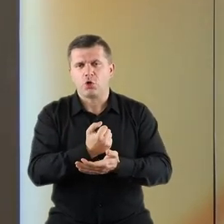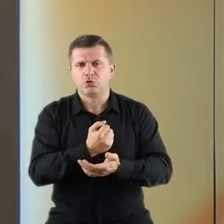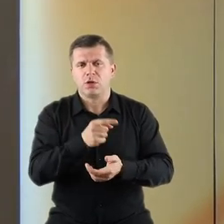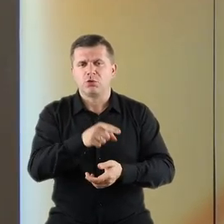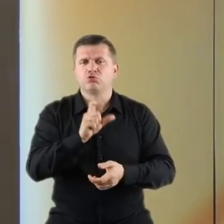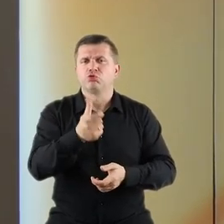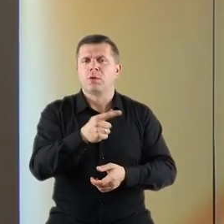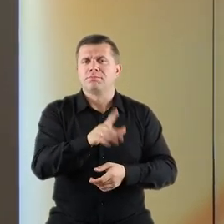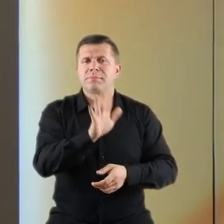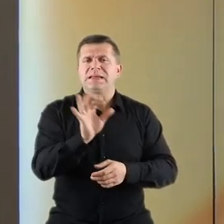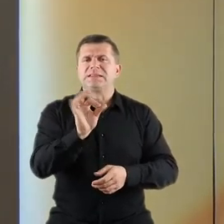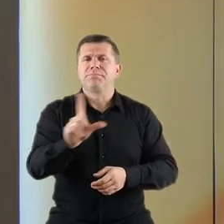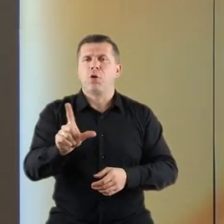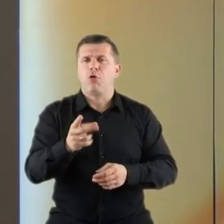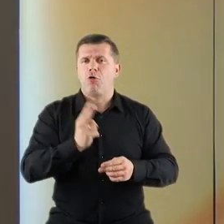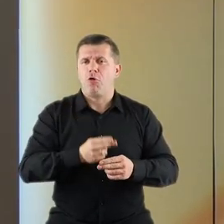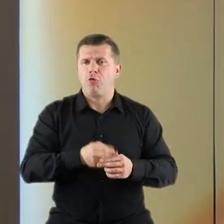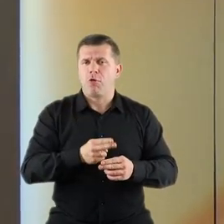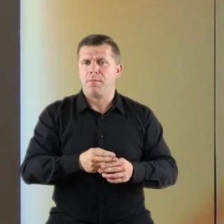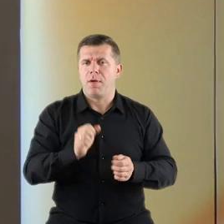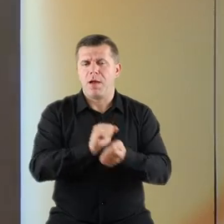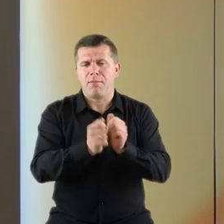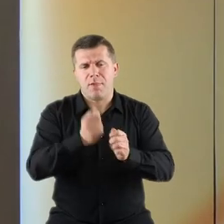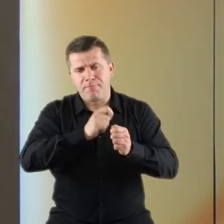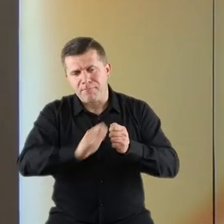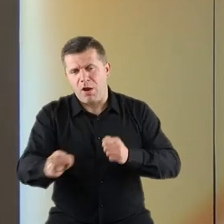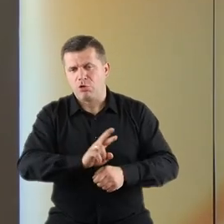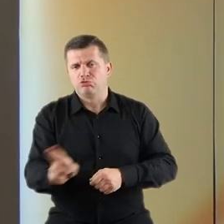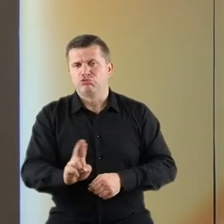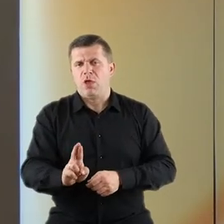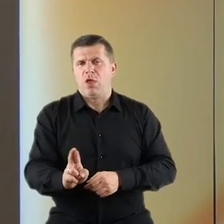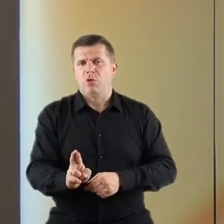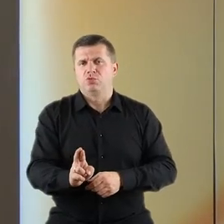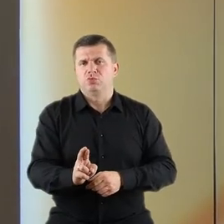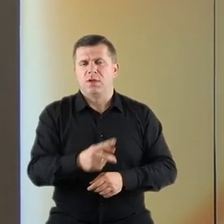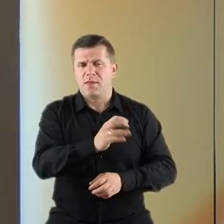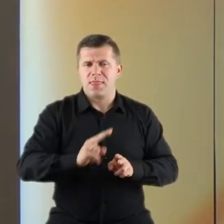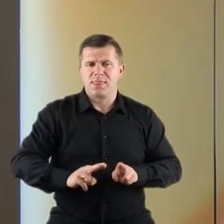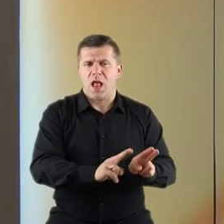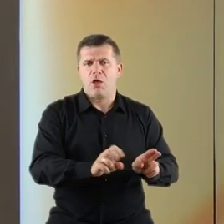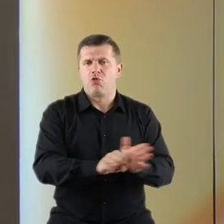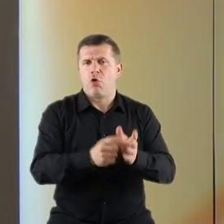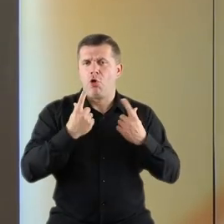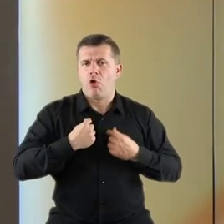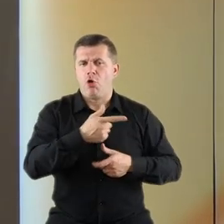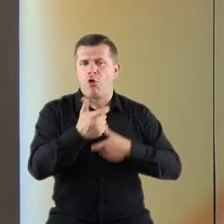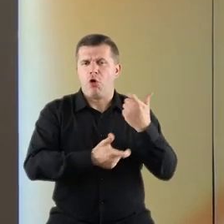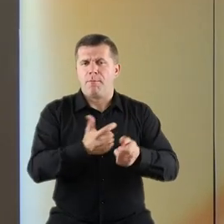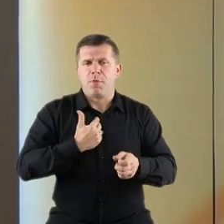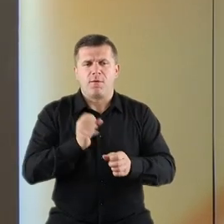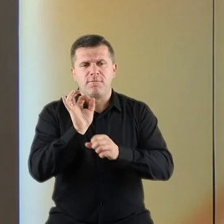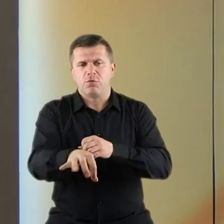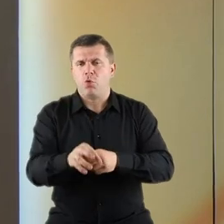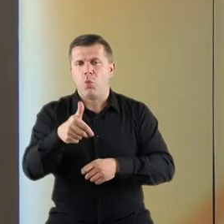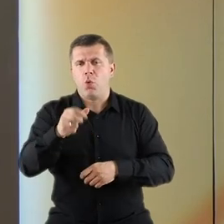symbolizuje chorobę a więc mamy albo spalanie rzeczy na ich do osoby rzucających uroki